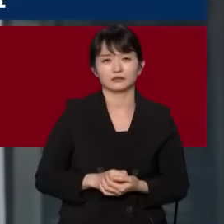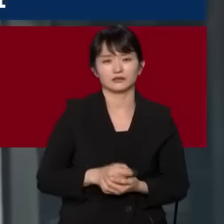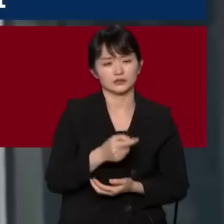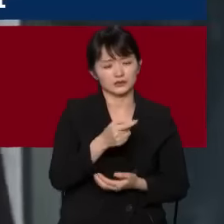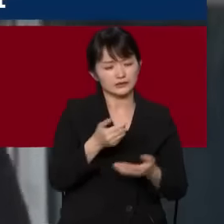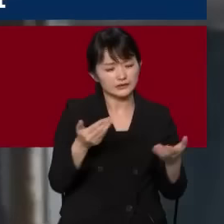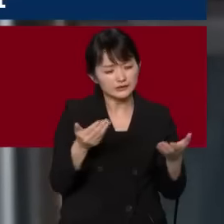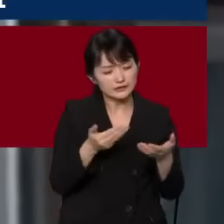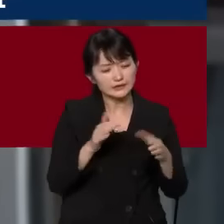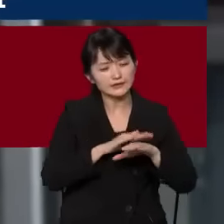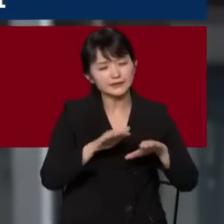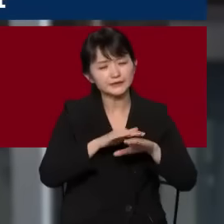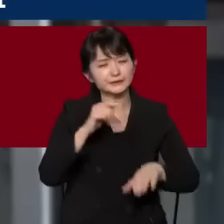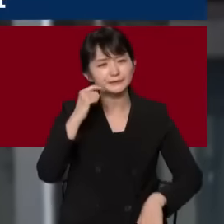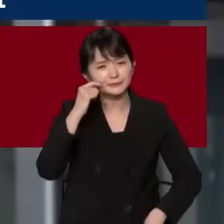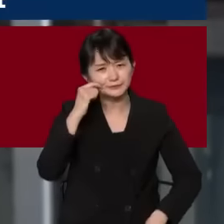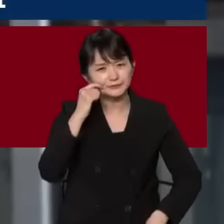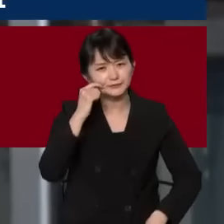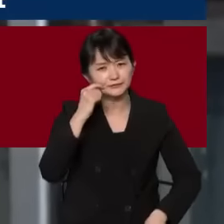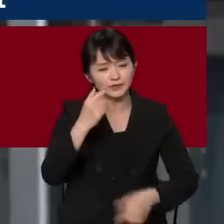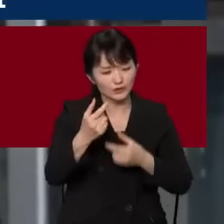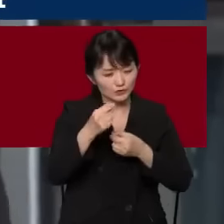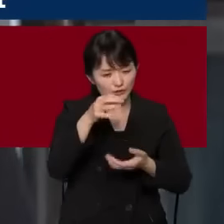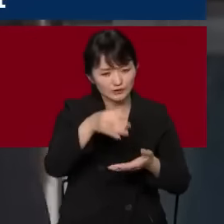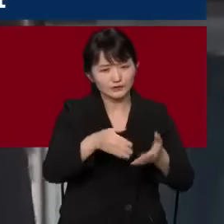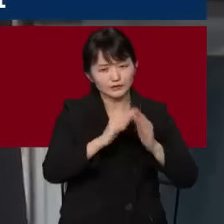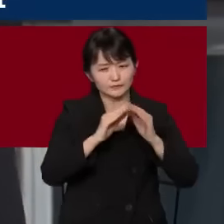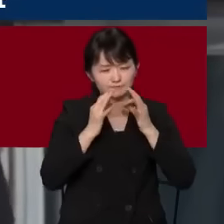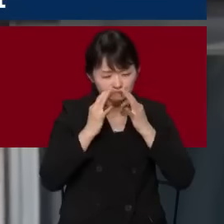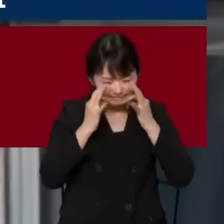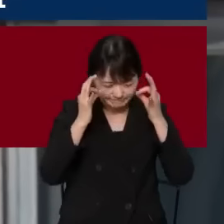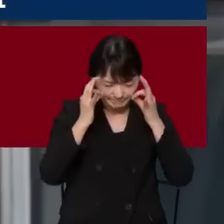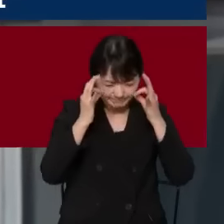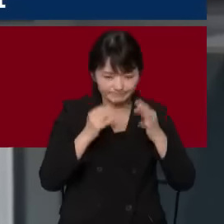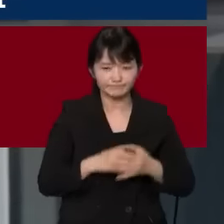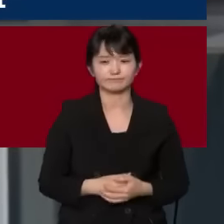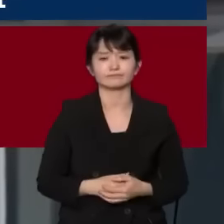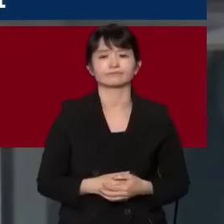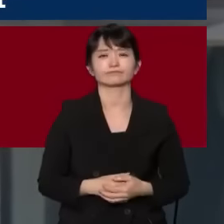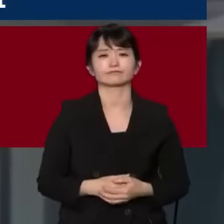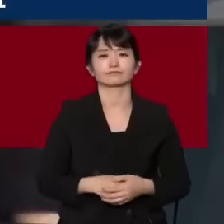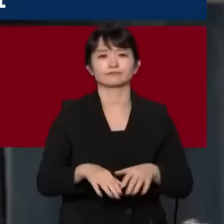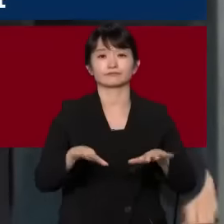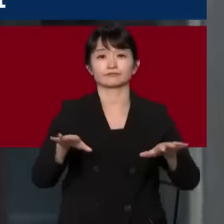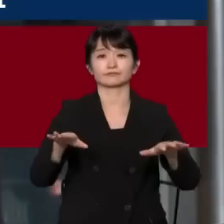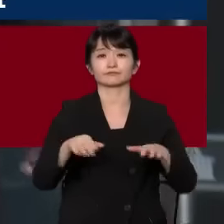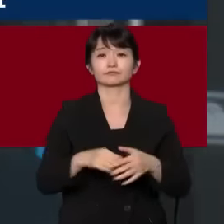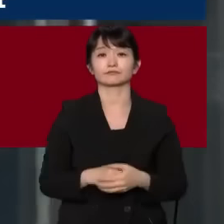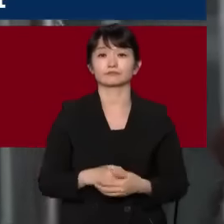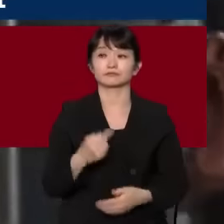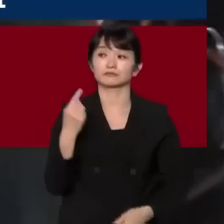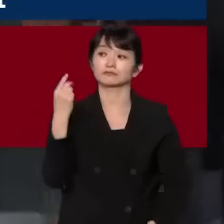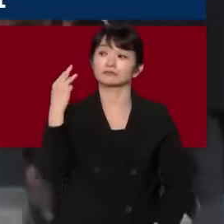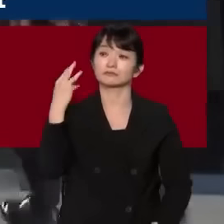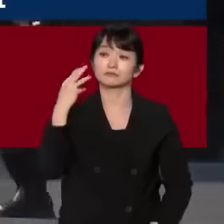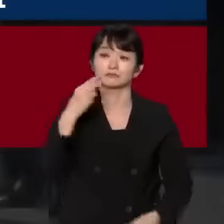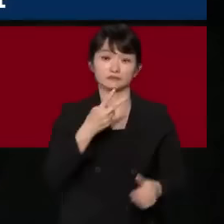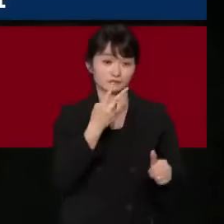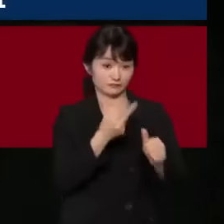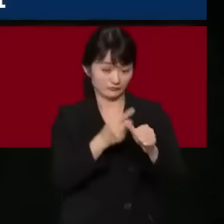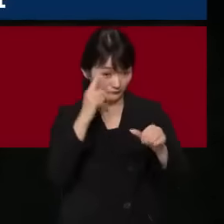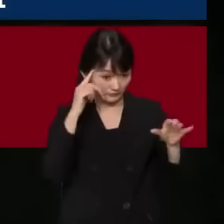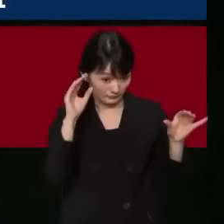상황임에도 불구하고 보수의 가치를 세우려고 애를 많이 쓰고 계십니다. 뿐만 아니라 사실 이번에 며칠 전에 탄핵 찬성을